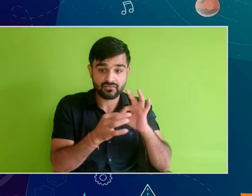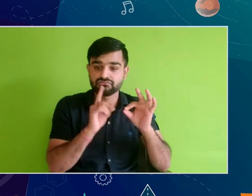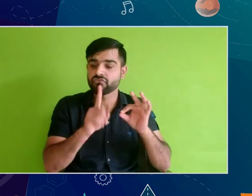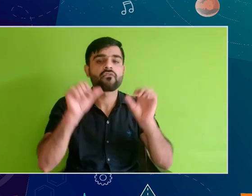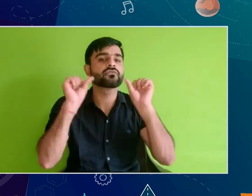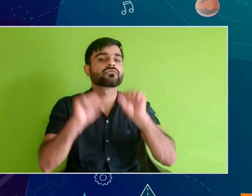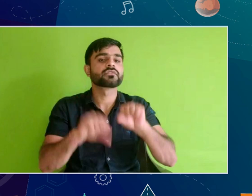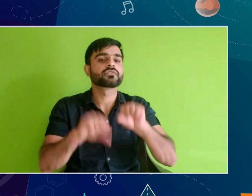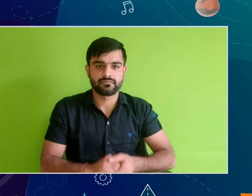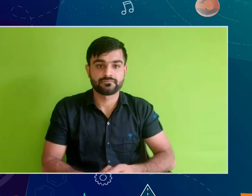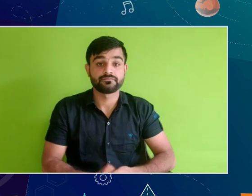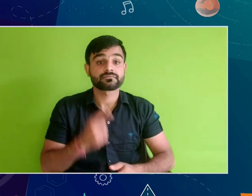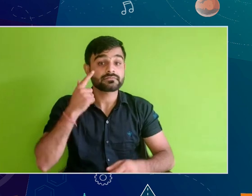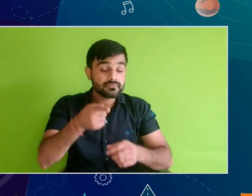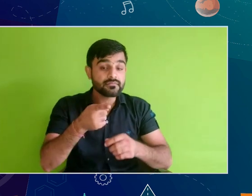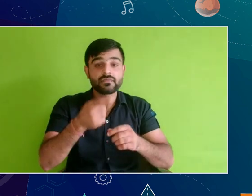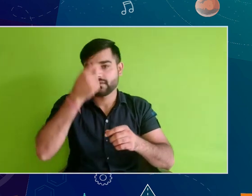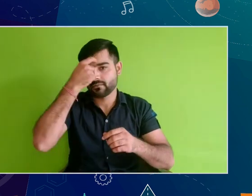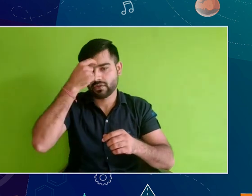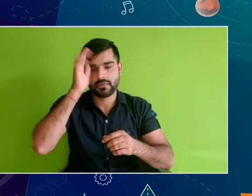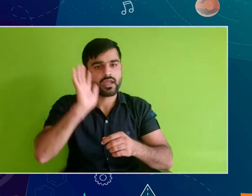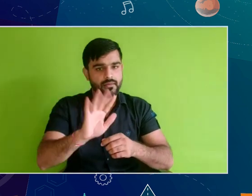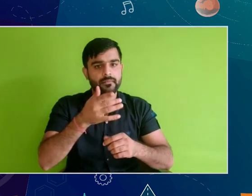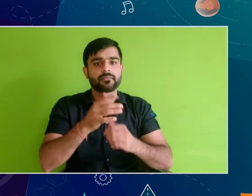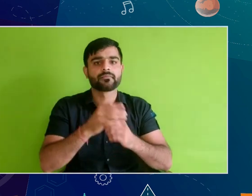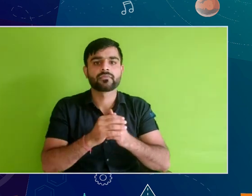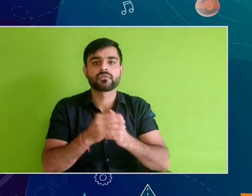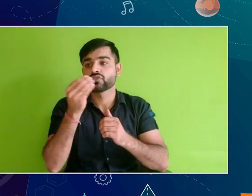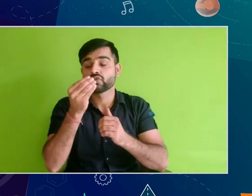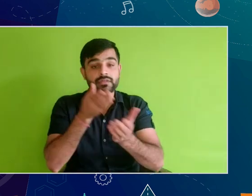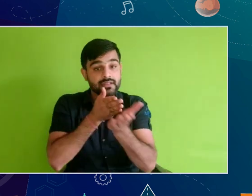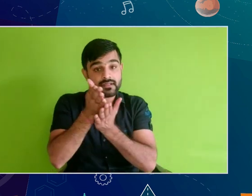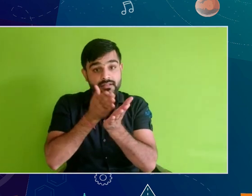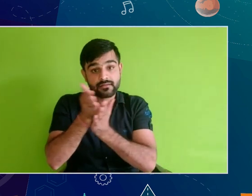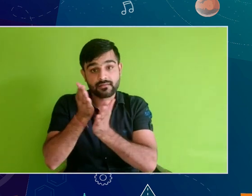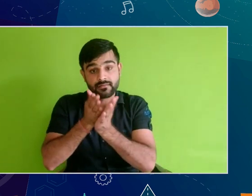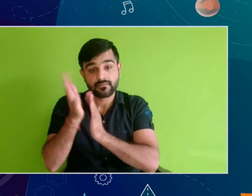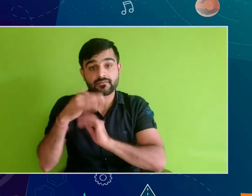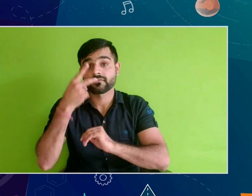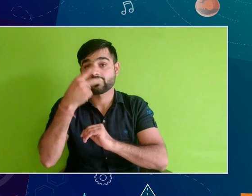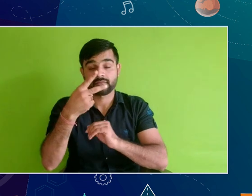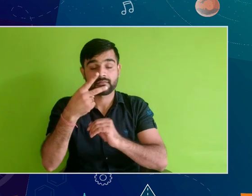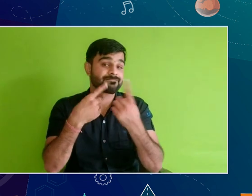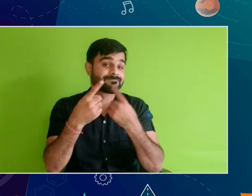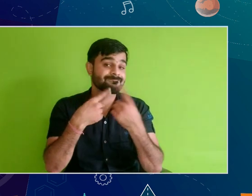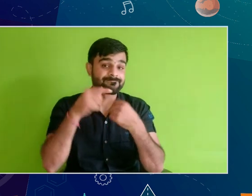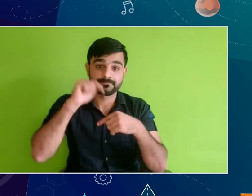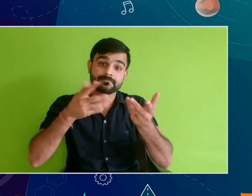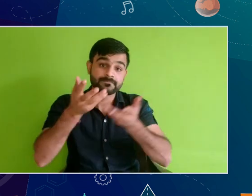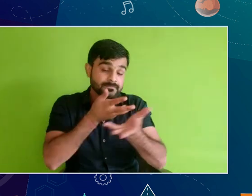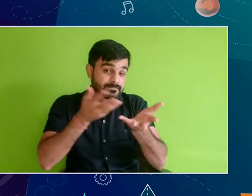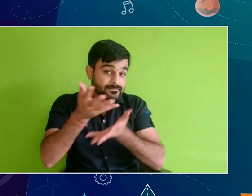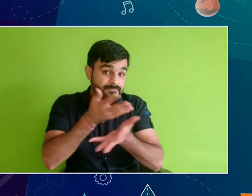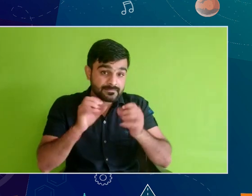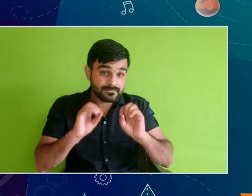नहीं कर पाते. सो इसलिए ये प्रॉब्लम अराइज होती है. कुछ मेथड जो जो दो मेथड्स के बारे में आज मैं बात करने वाली हूँ कि